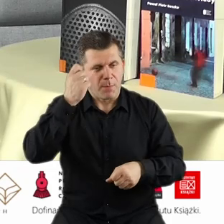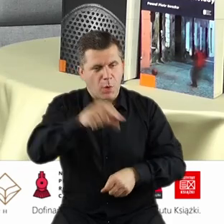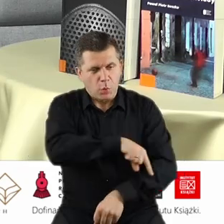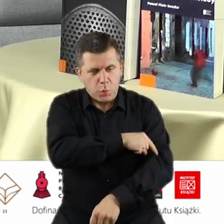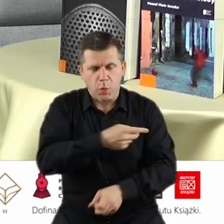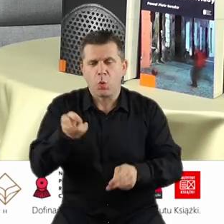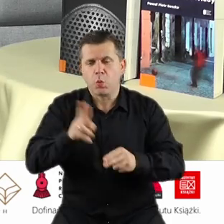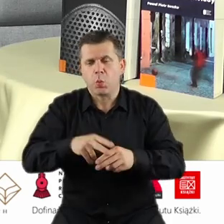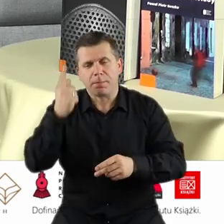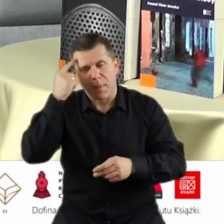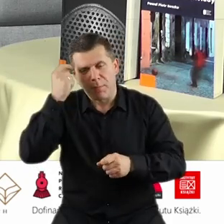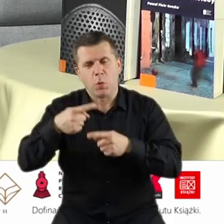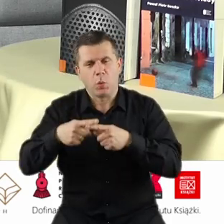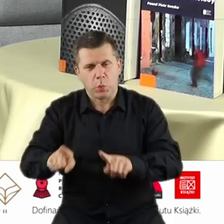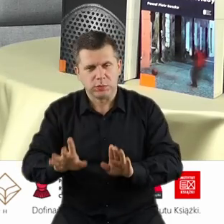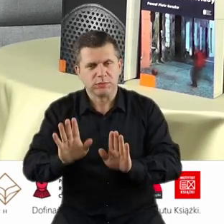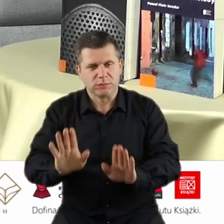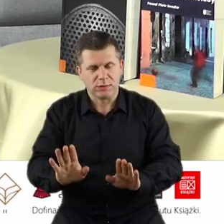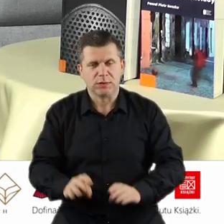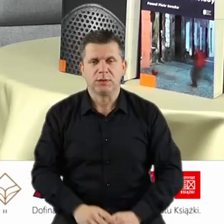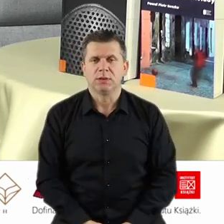dłużej, niektóre się pamięta krócej.